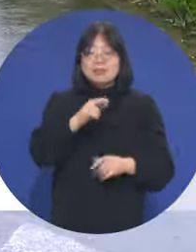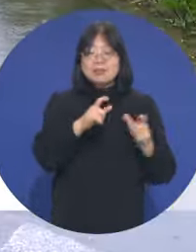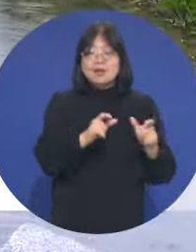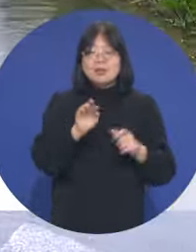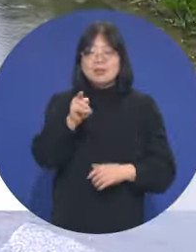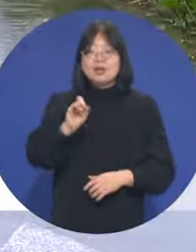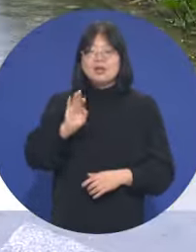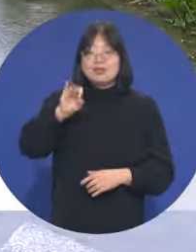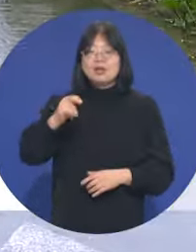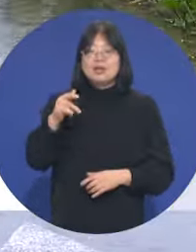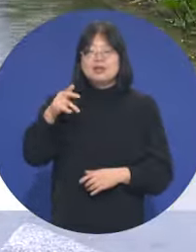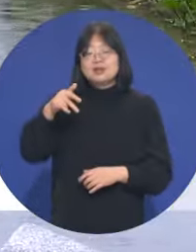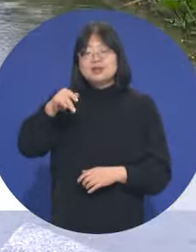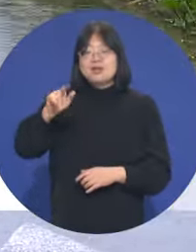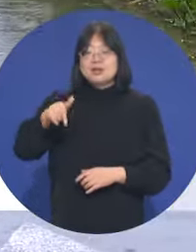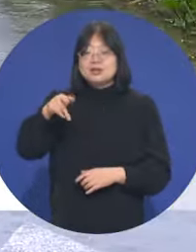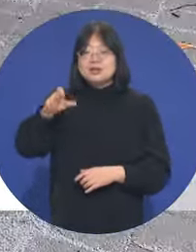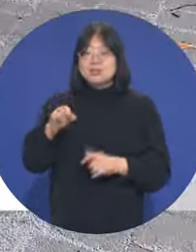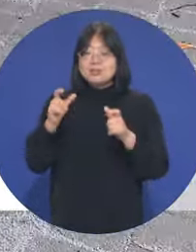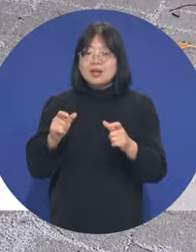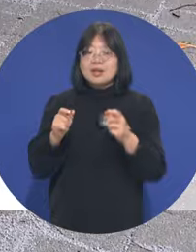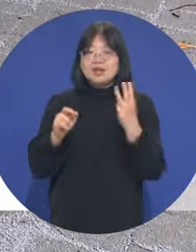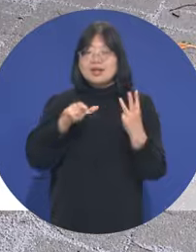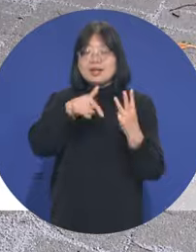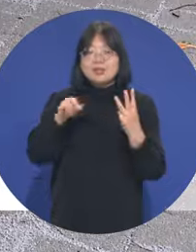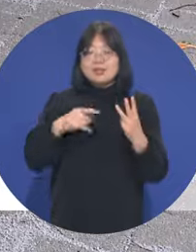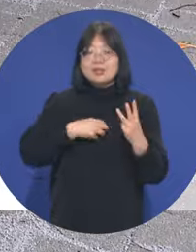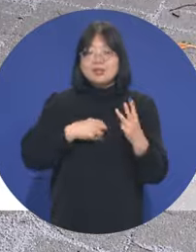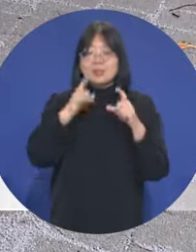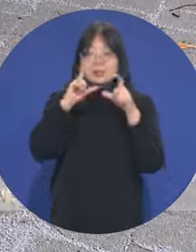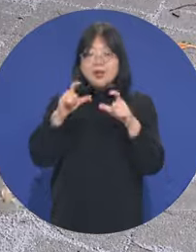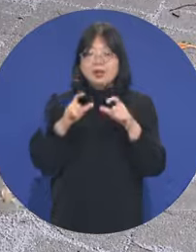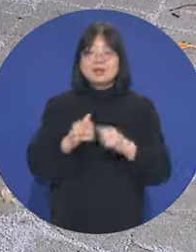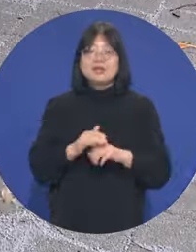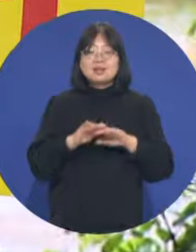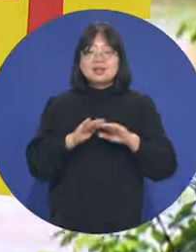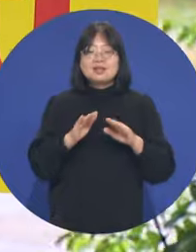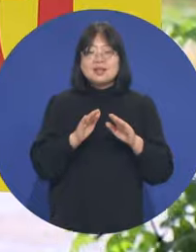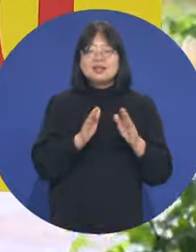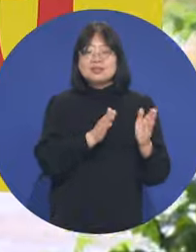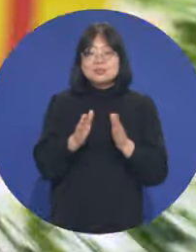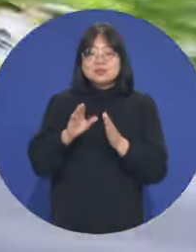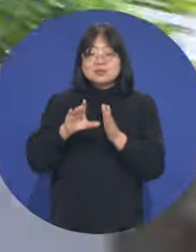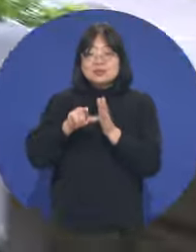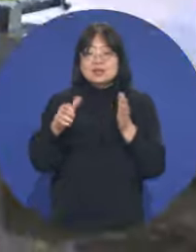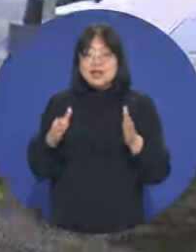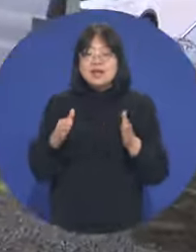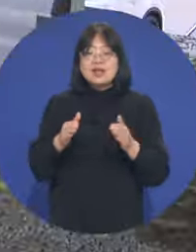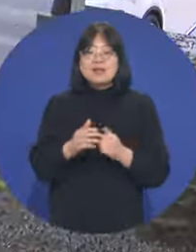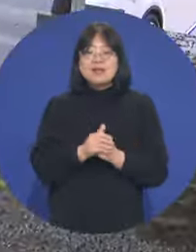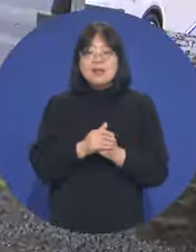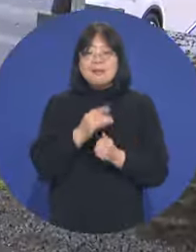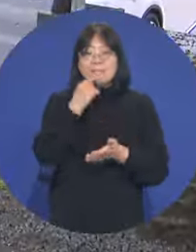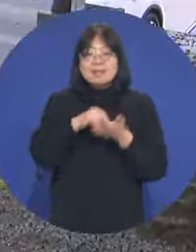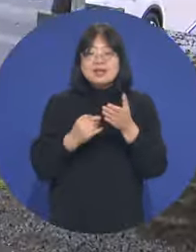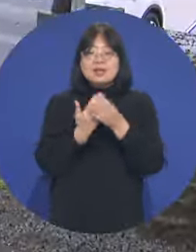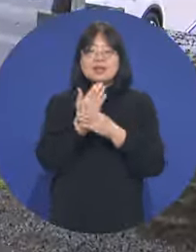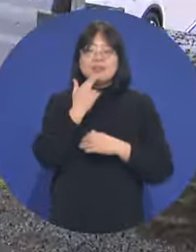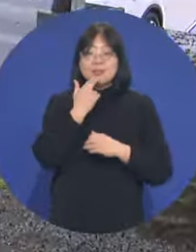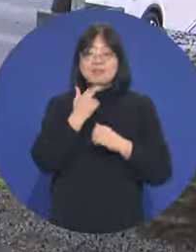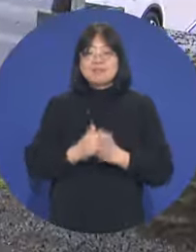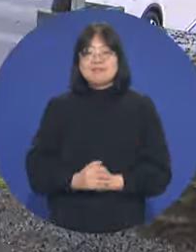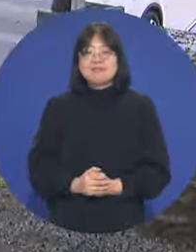적성면 등 세시 특별 재난지역으로 선포되는 집중 호에도 대책 기간 동안 풍수의 임명 피해가 발생하지 않았습니다